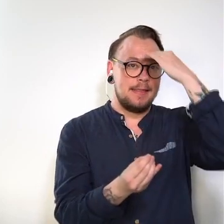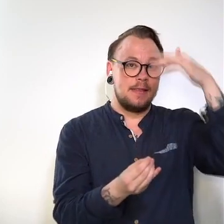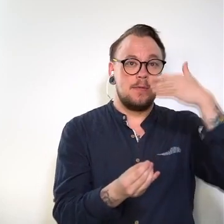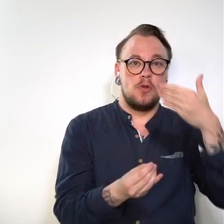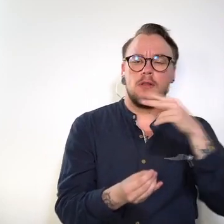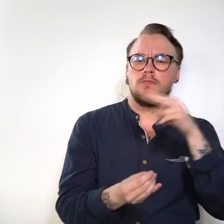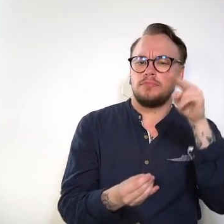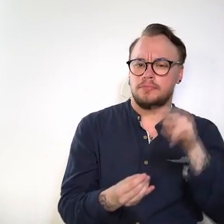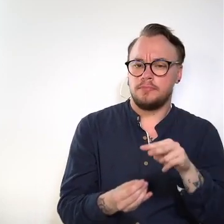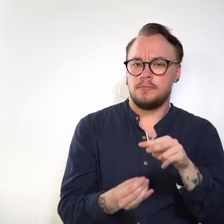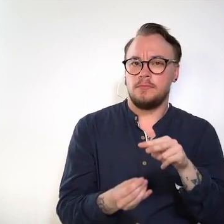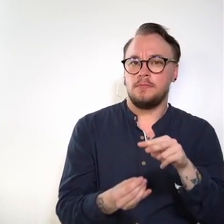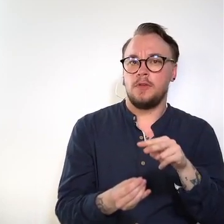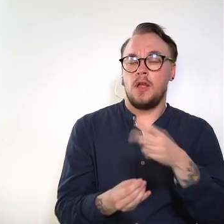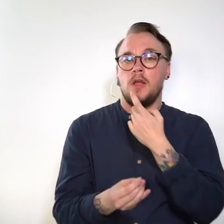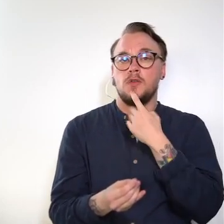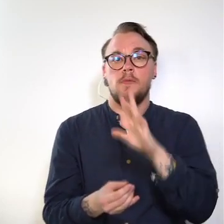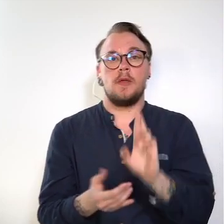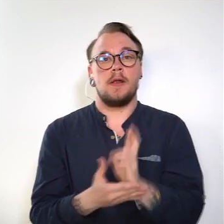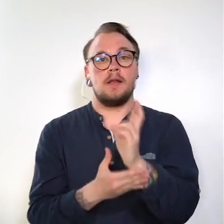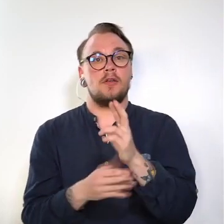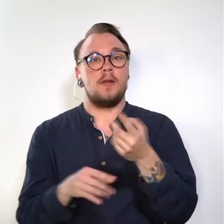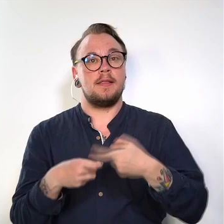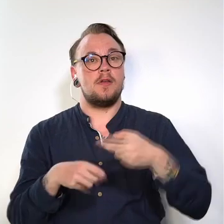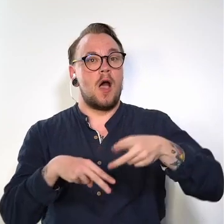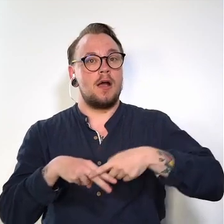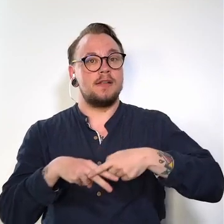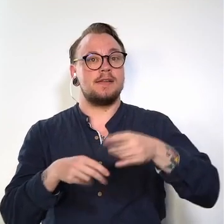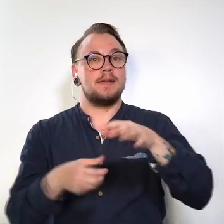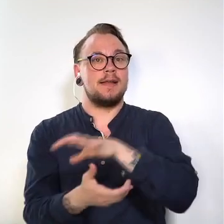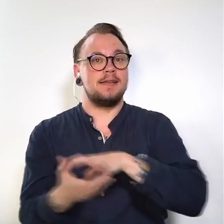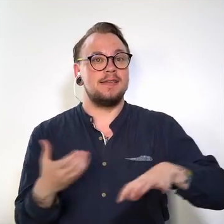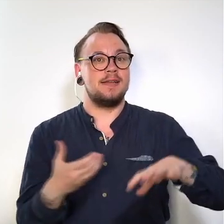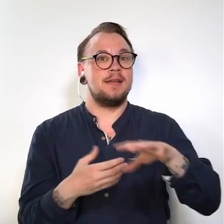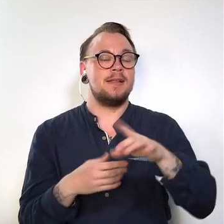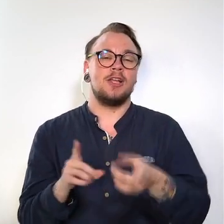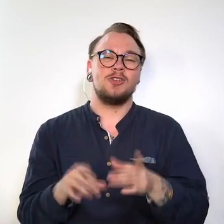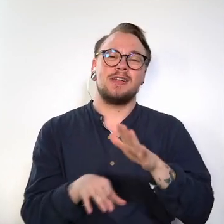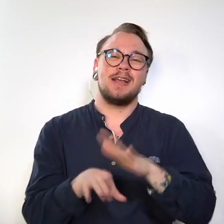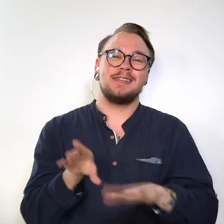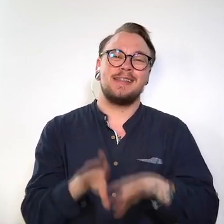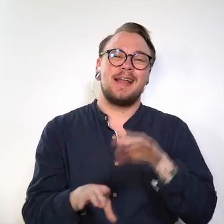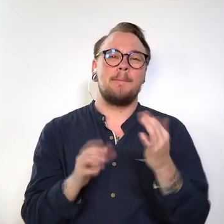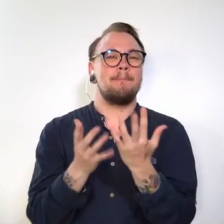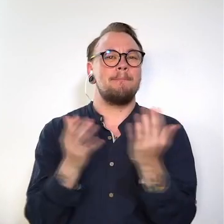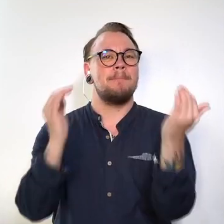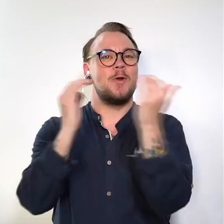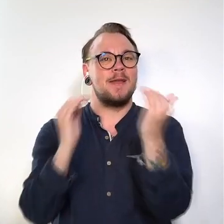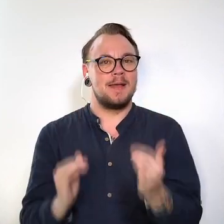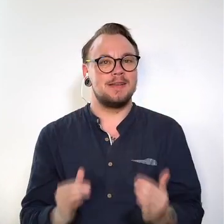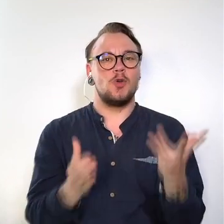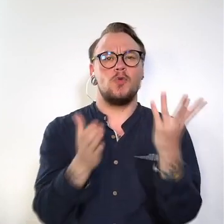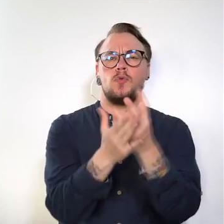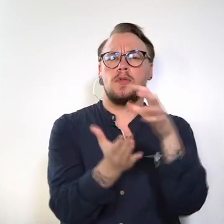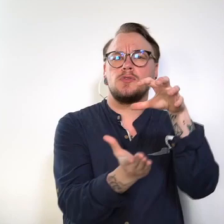Suomen reaktio AIDS-kriisiin ehkä osoittaa, että kun sitä käsitellään niin kuin monitasoisesti yhteiskunnallisena